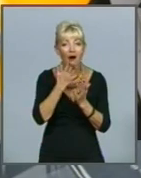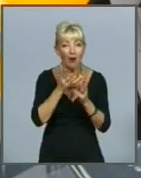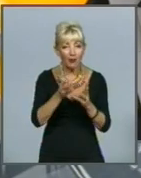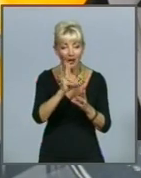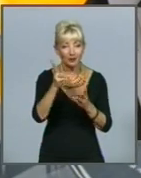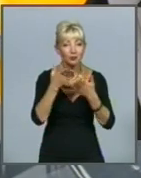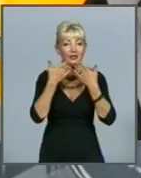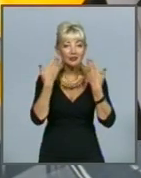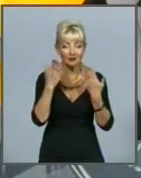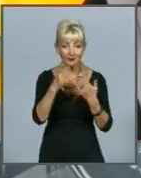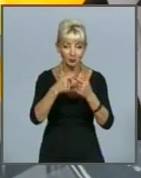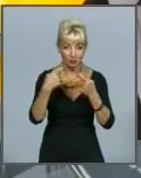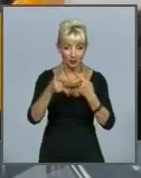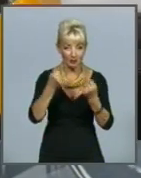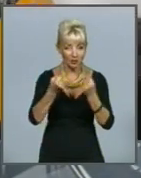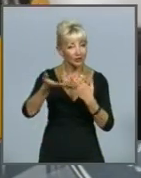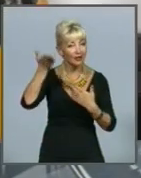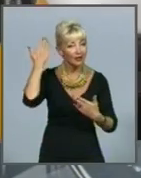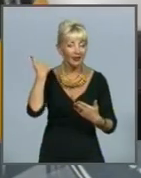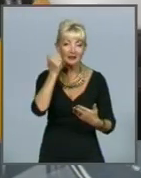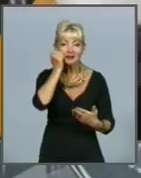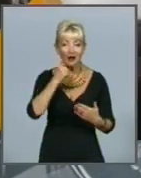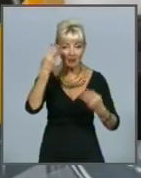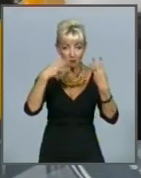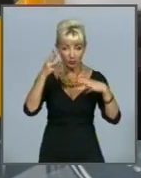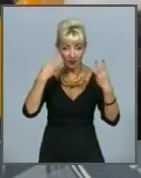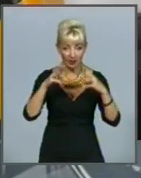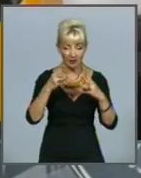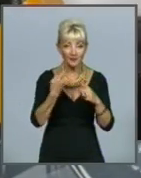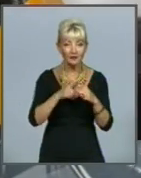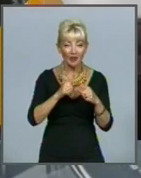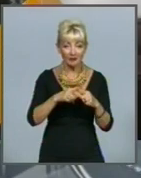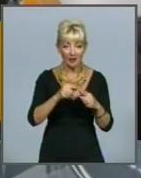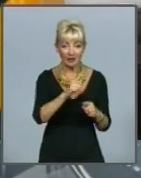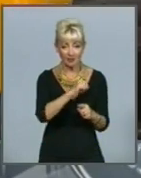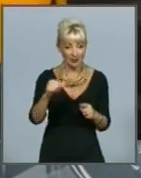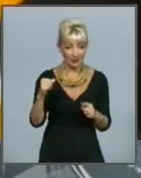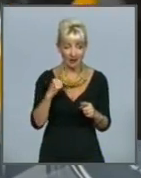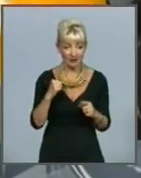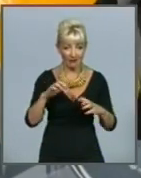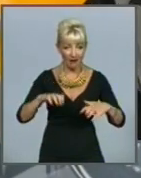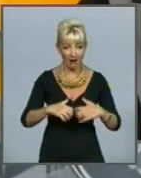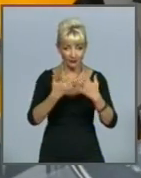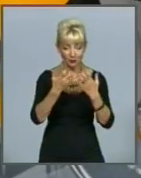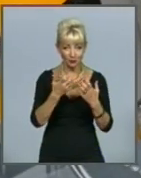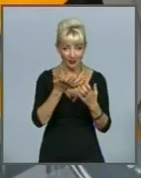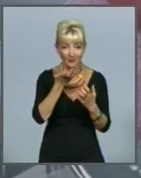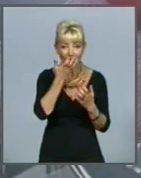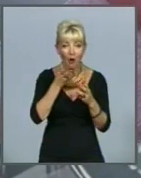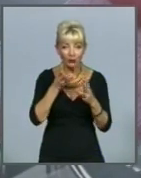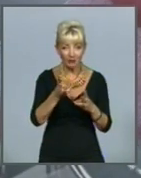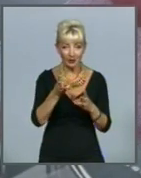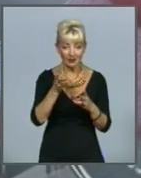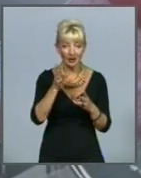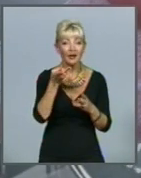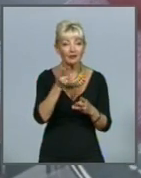моделей. А це автономне отоплення відсіка для перевозки людей. Унікальність цієї машини в